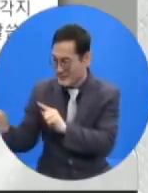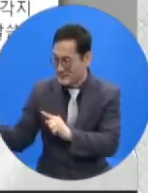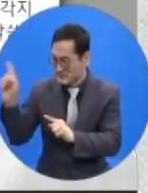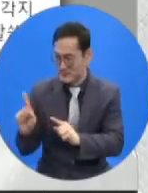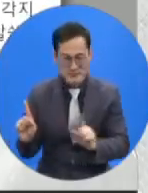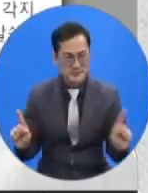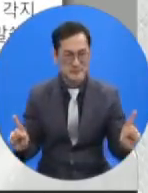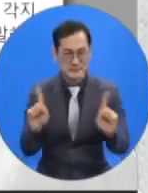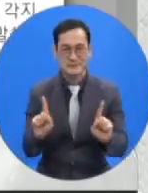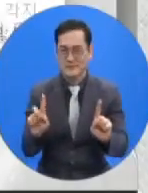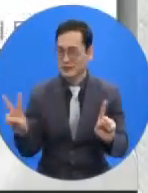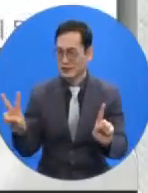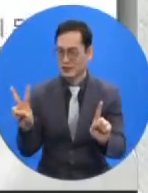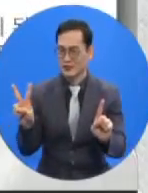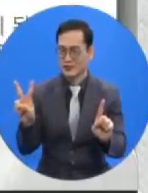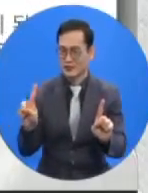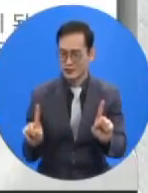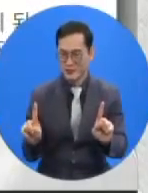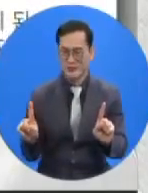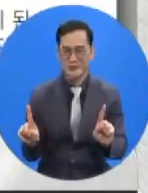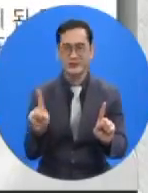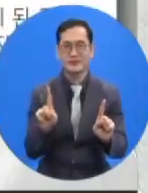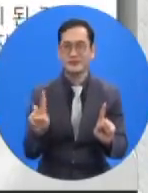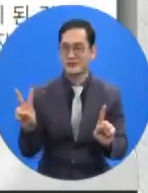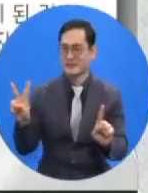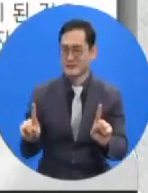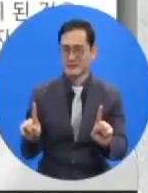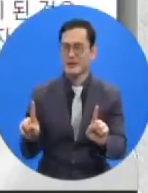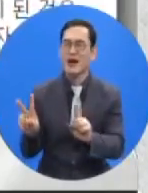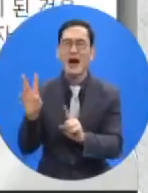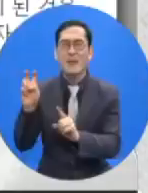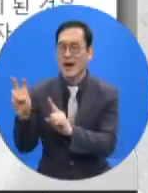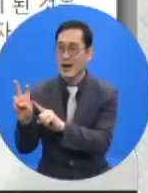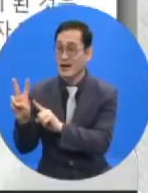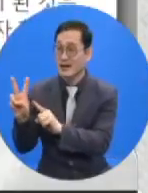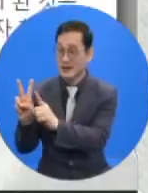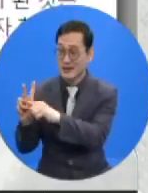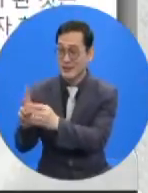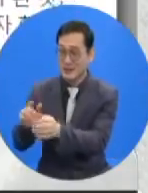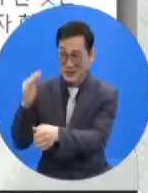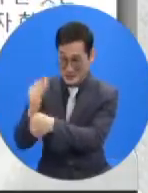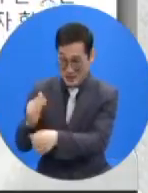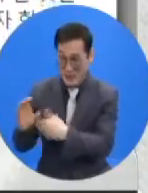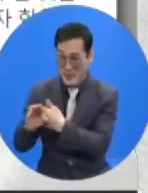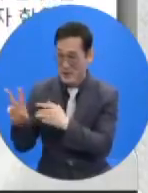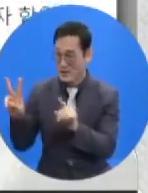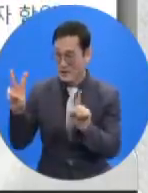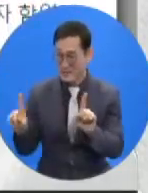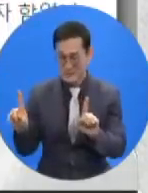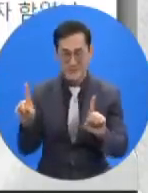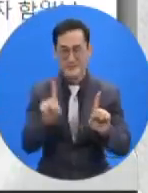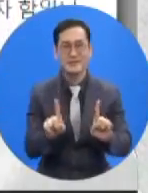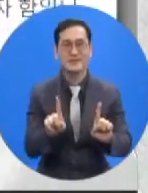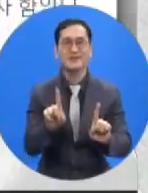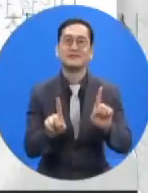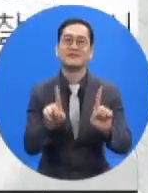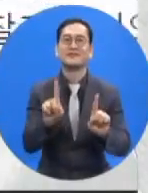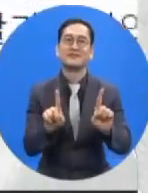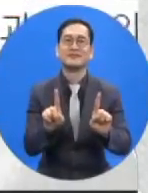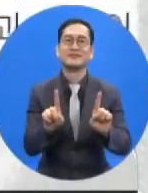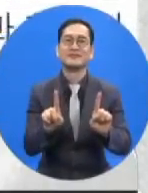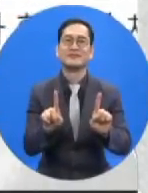양자 대결, 그렇죠, 확정이 됐습니까? 아니요, 아직 윤리위를 통해서 그렇게 확정이 된다면은 결정될 걸로 어떻게 보면은 그 저는 그렇게 보고 싶어요. 그